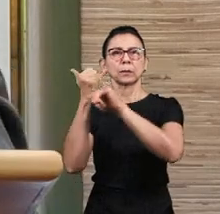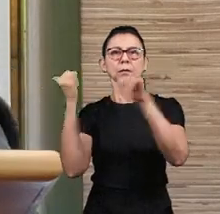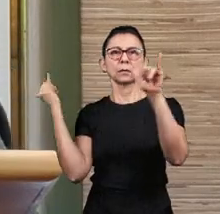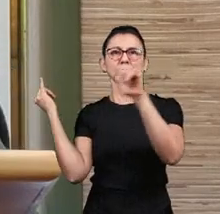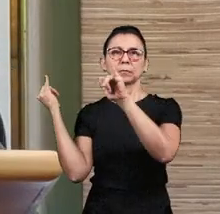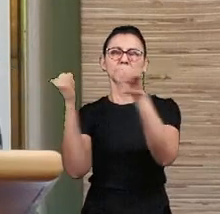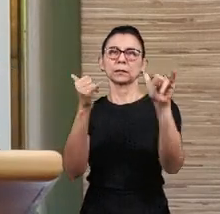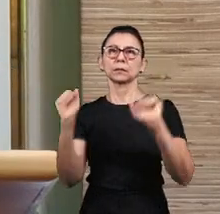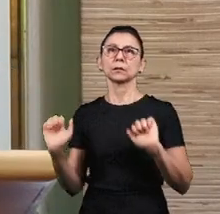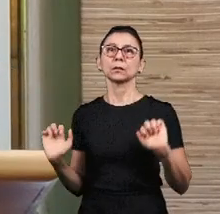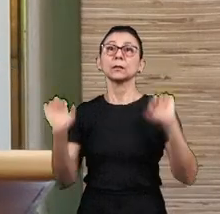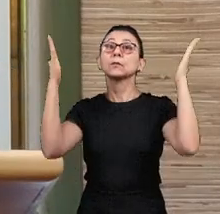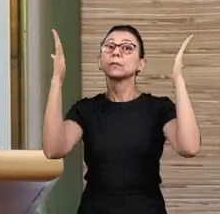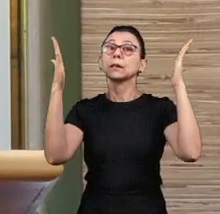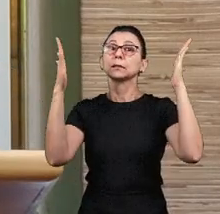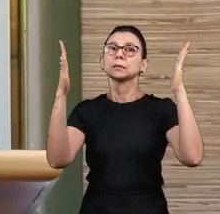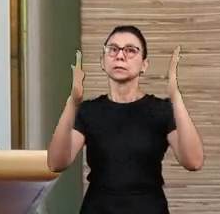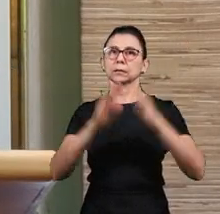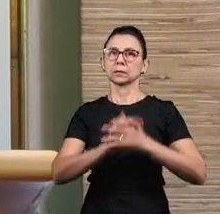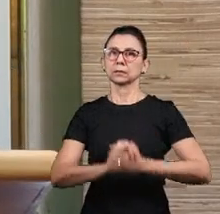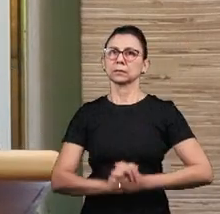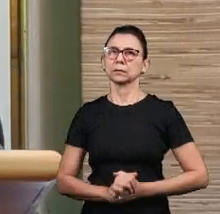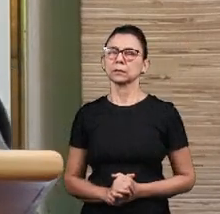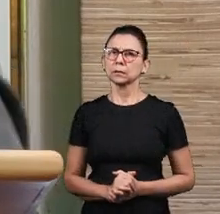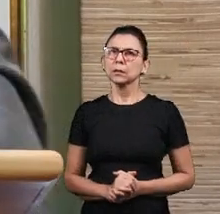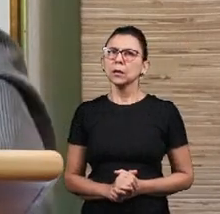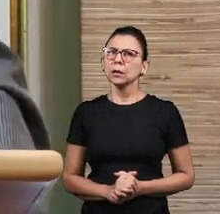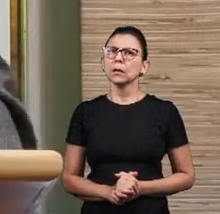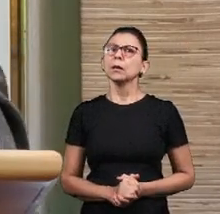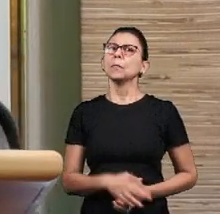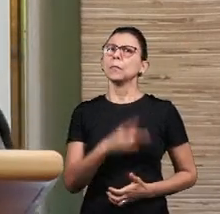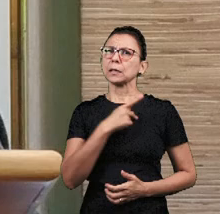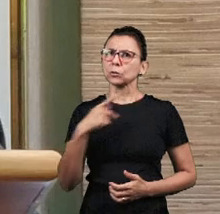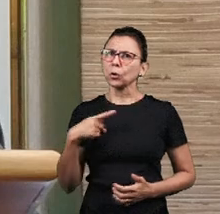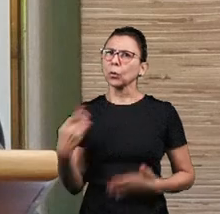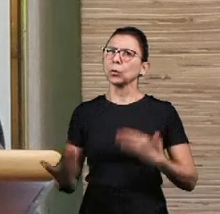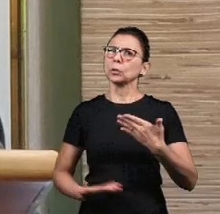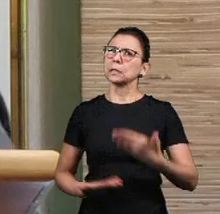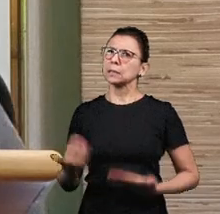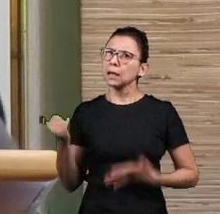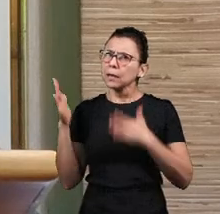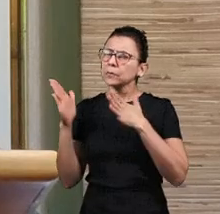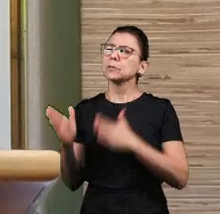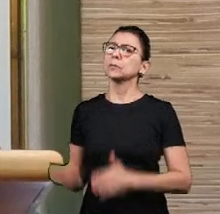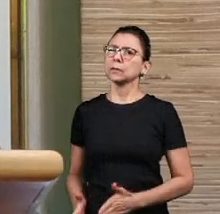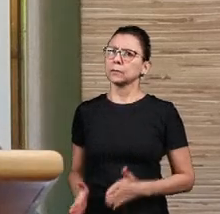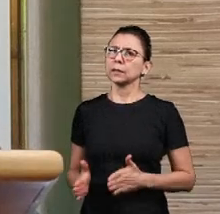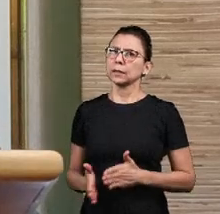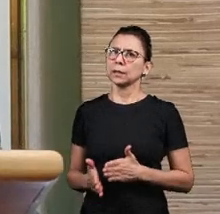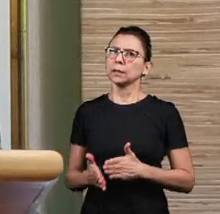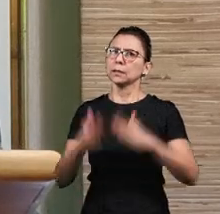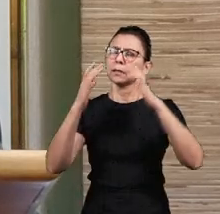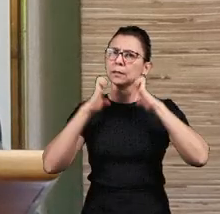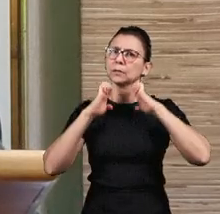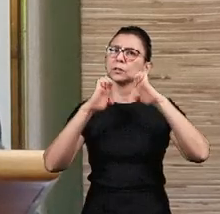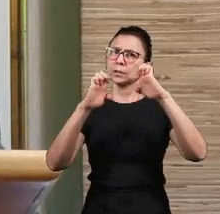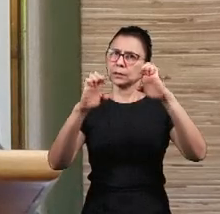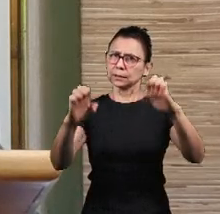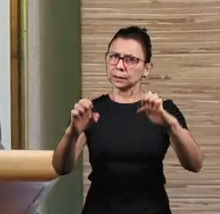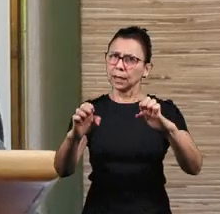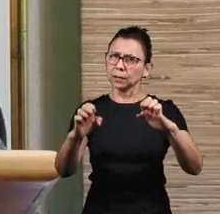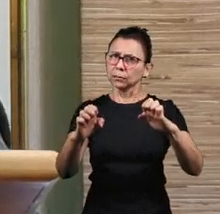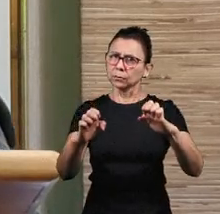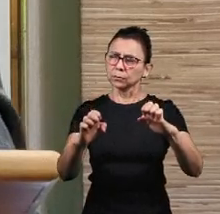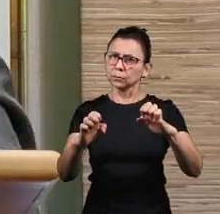dire, beaucoup parmi nous qui ont été fidèles au Seigneur ont sauvé des vies quand ils ont